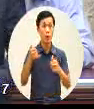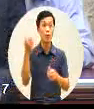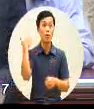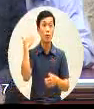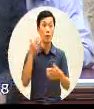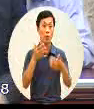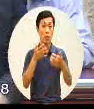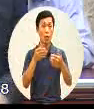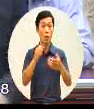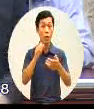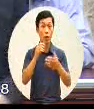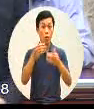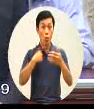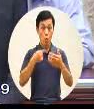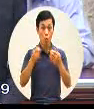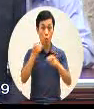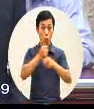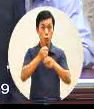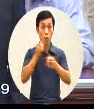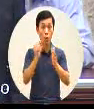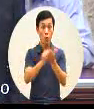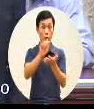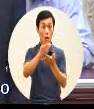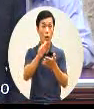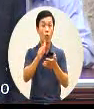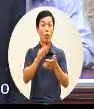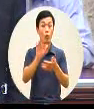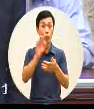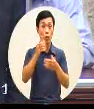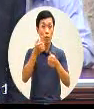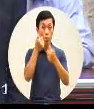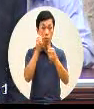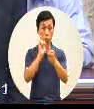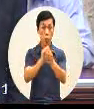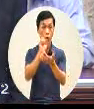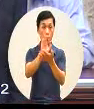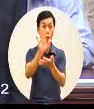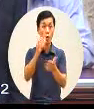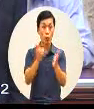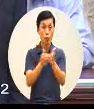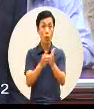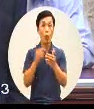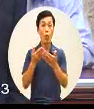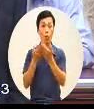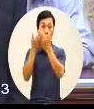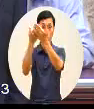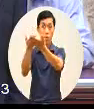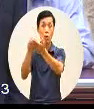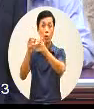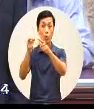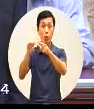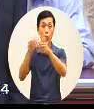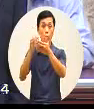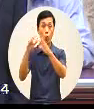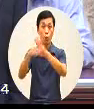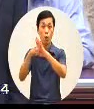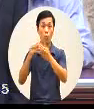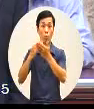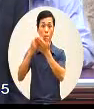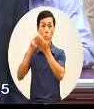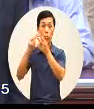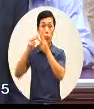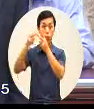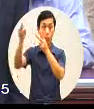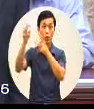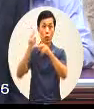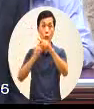务报告的时候也特别询问过，那我们也正式询问去给中央，那希望能够就这一部分啊能够做调整，